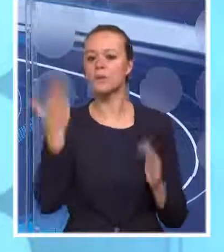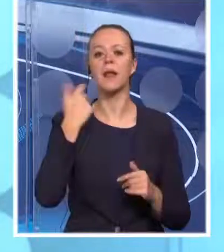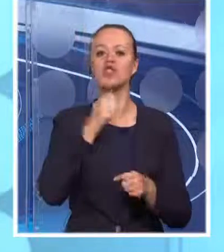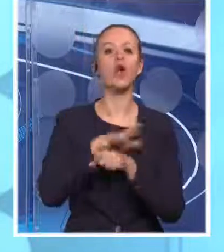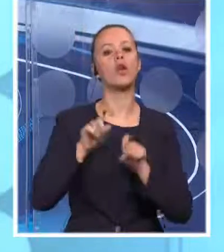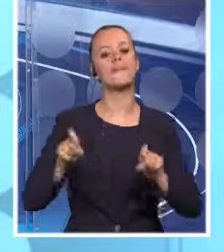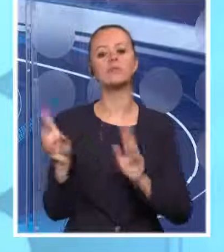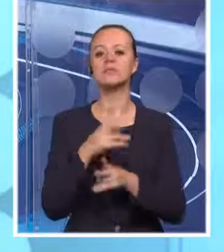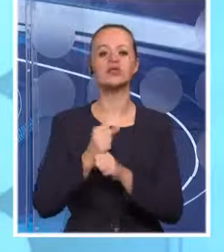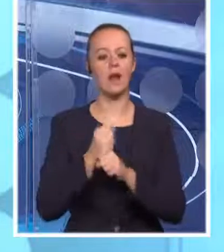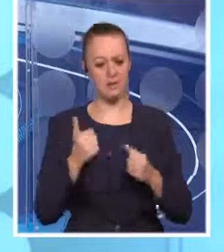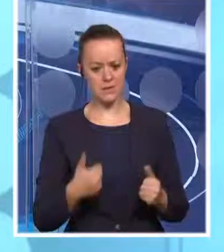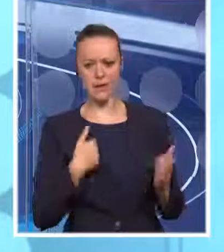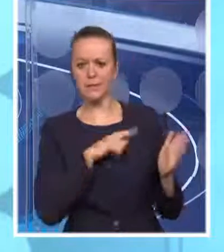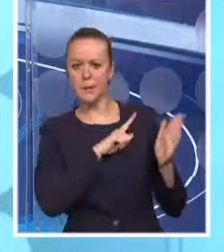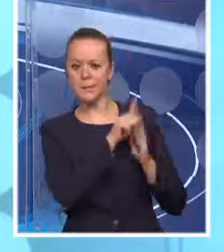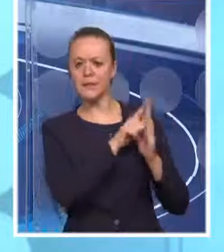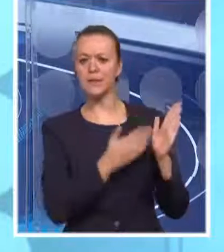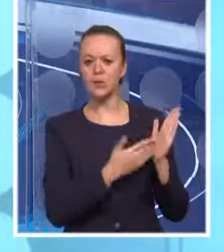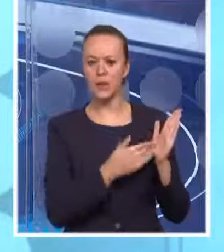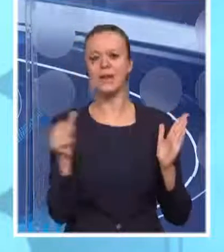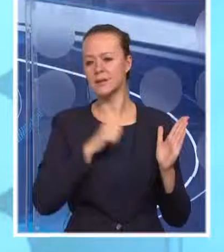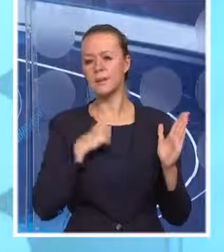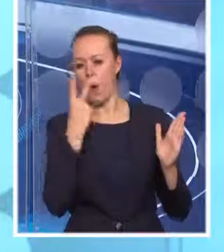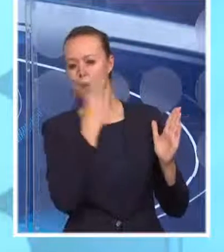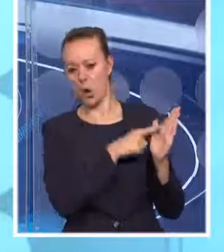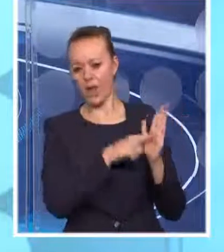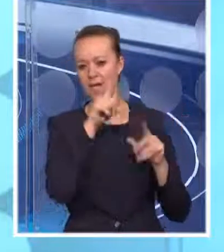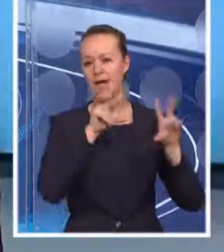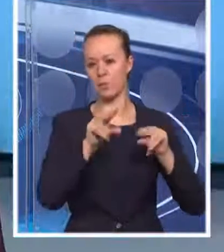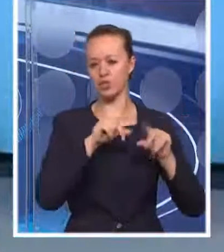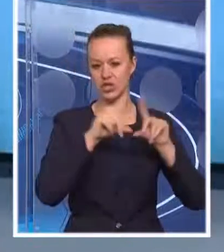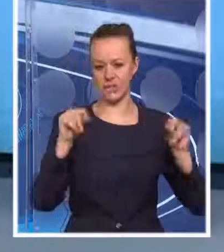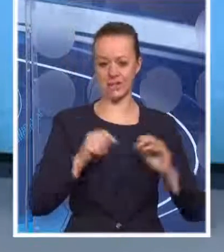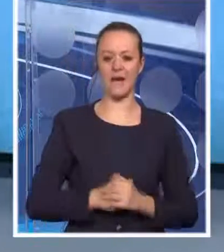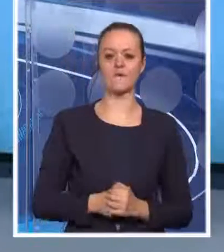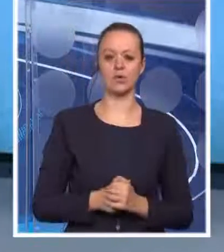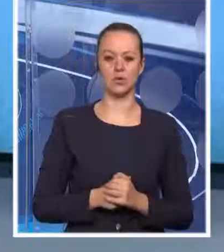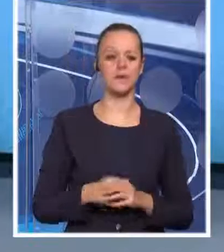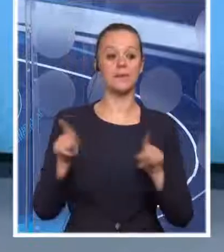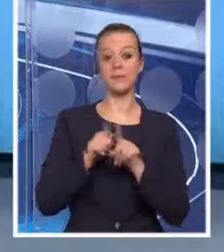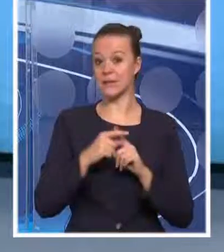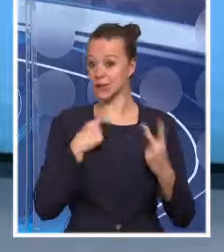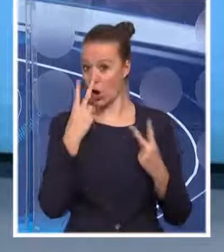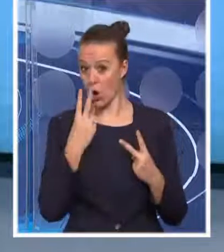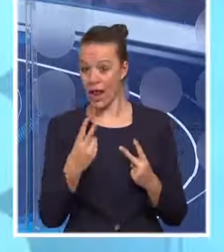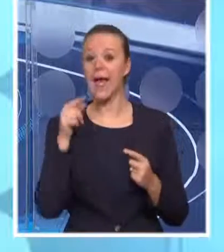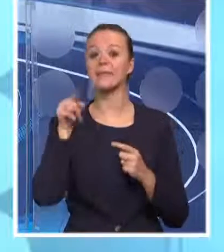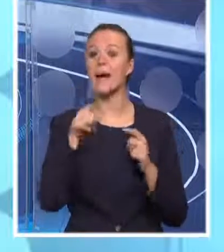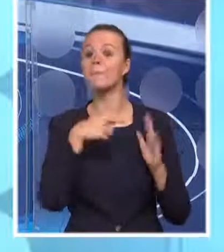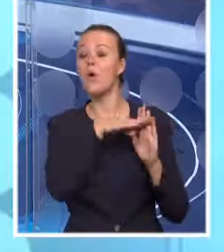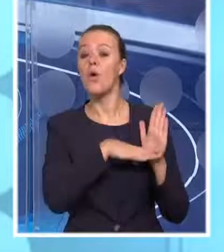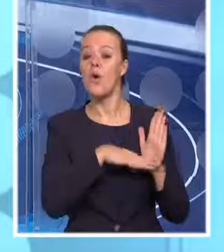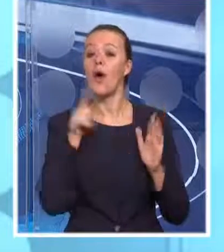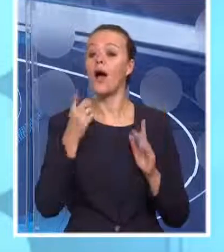te neverne tome da demantujemo i samo nek pogledaju semafor. Hvala. Gledamo i semafor za formiranje vlade. Ma sve semafore pogledajte